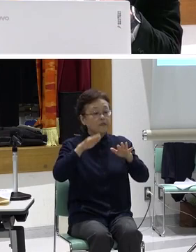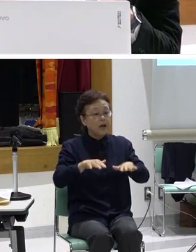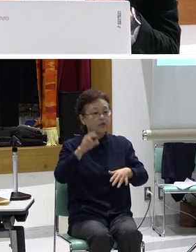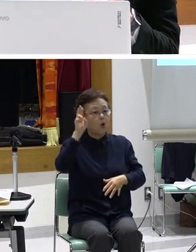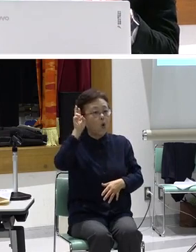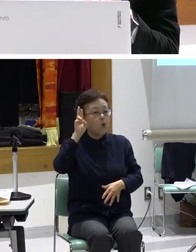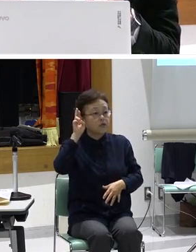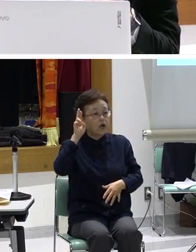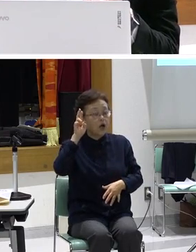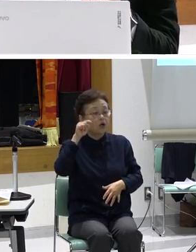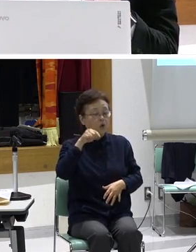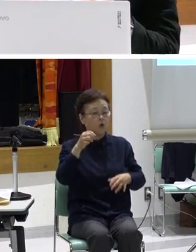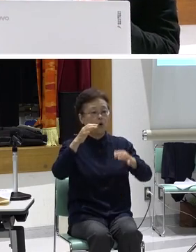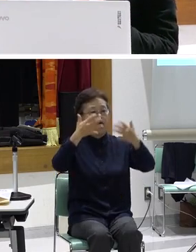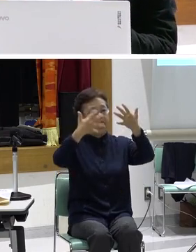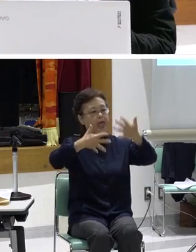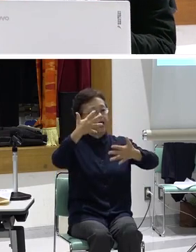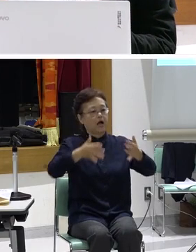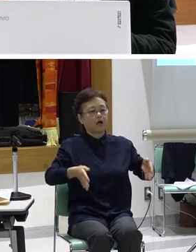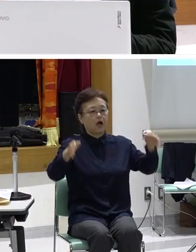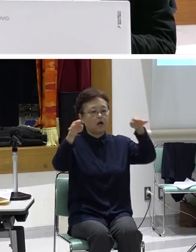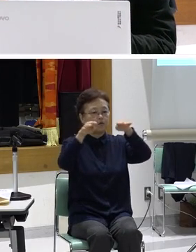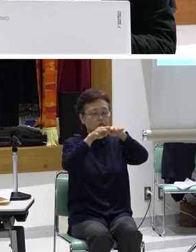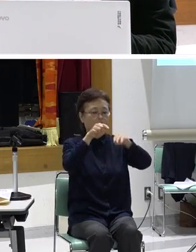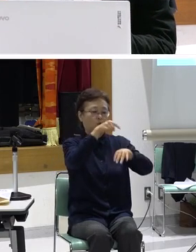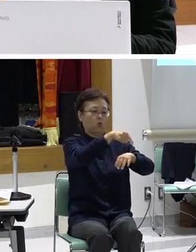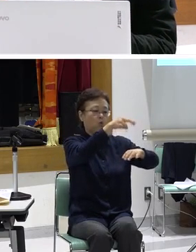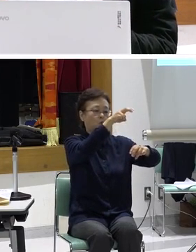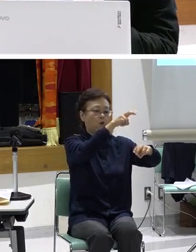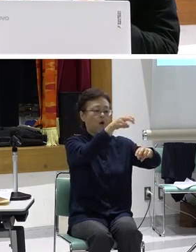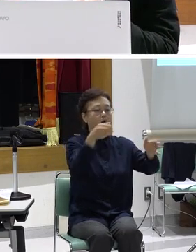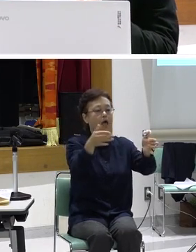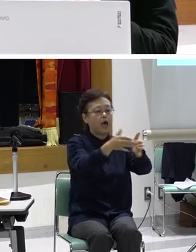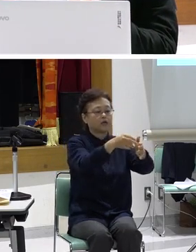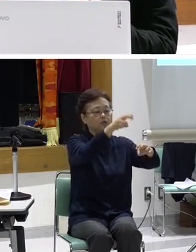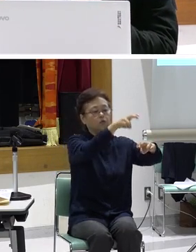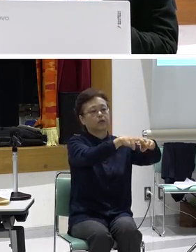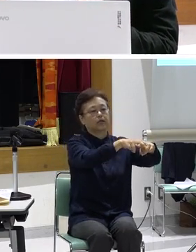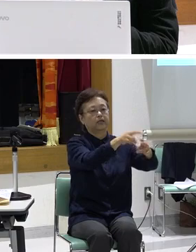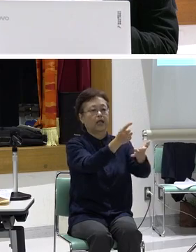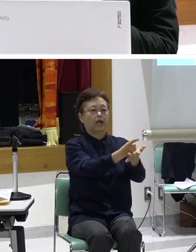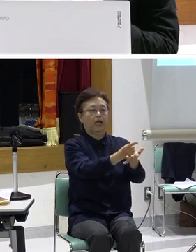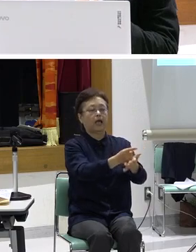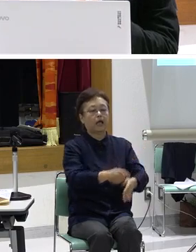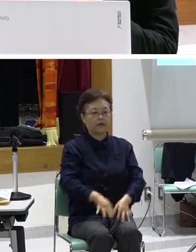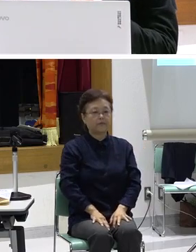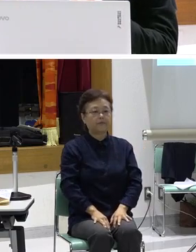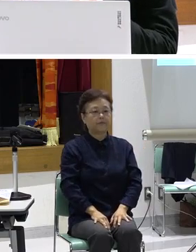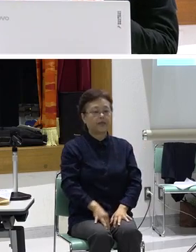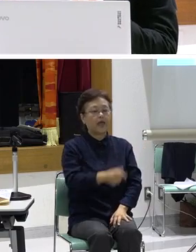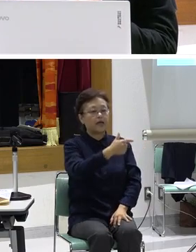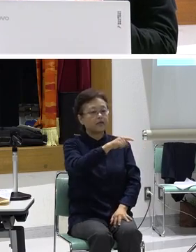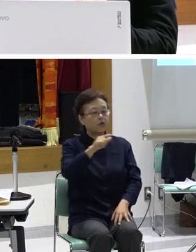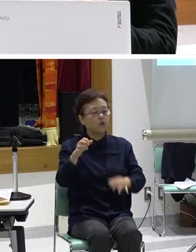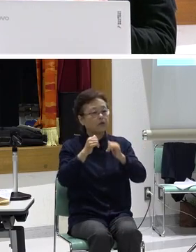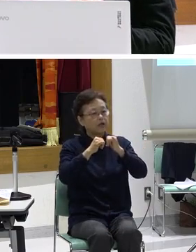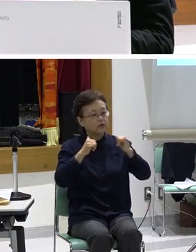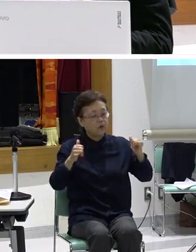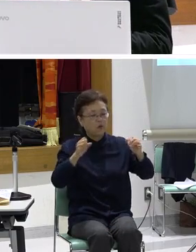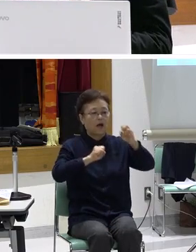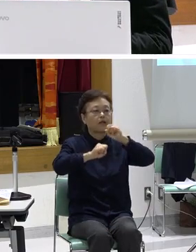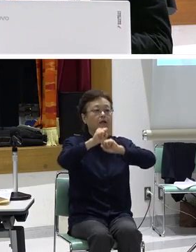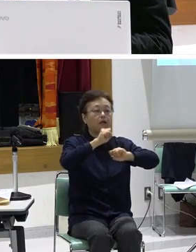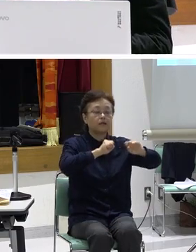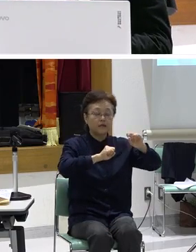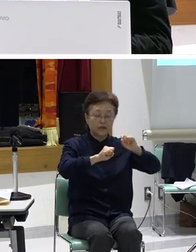首痛くなるなこれは、というふうに私は思ったんですね。でそれでいろんな人たちが働きかけをして、ユ